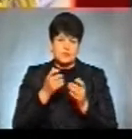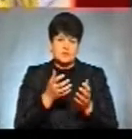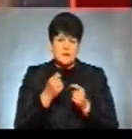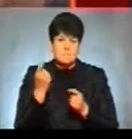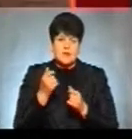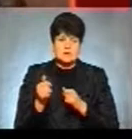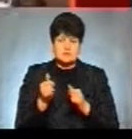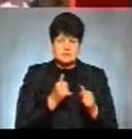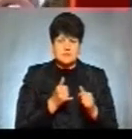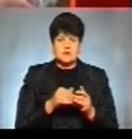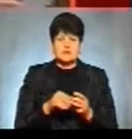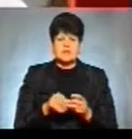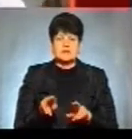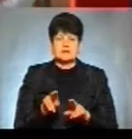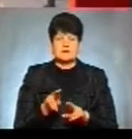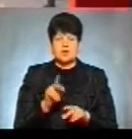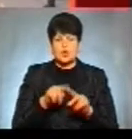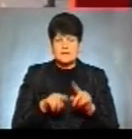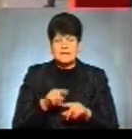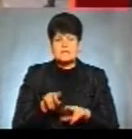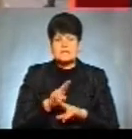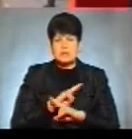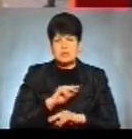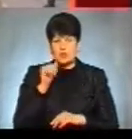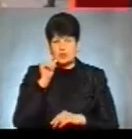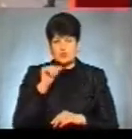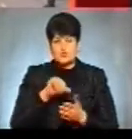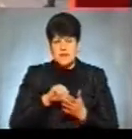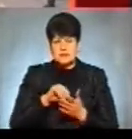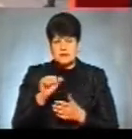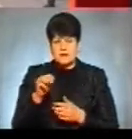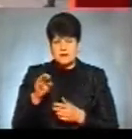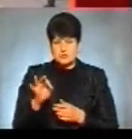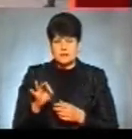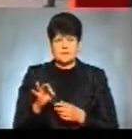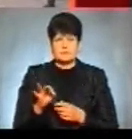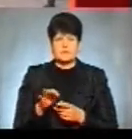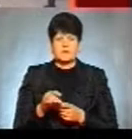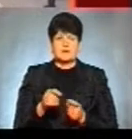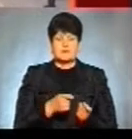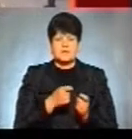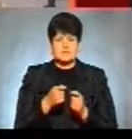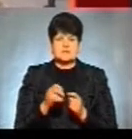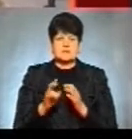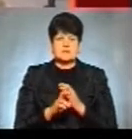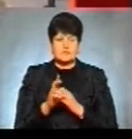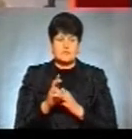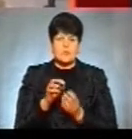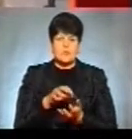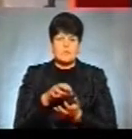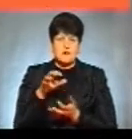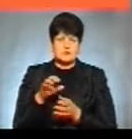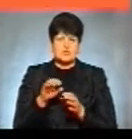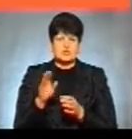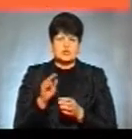та родини загиблих учасників АТО. Я буду мати тебе до церкви занести песочку. Кубеску, шинку, що